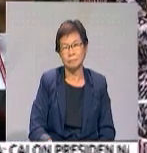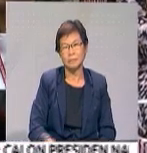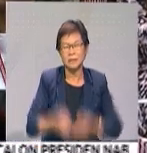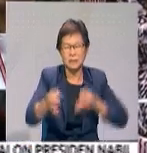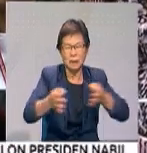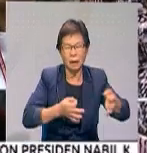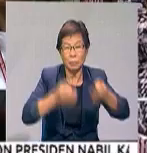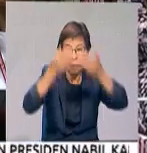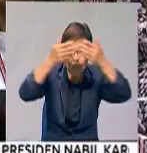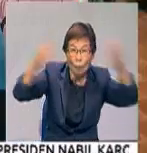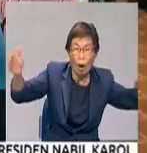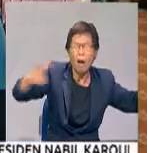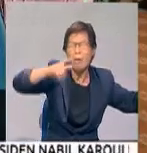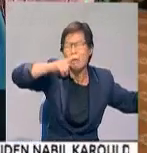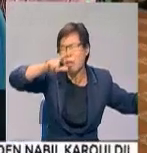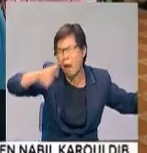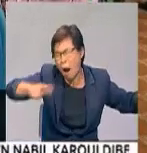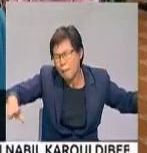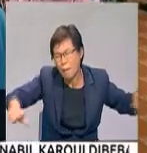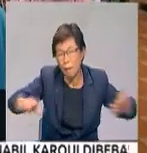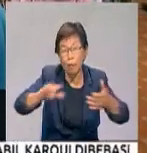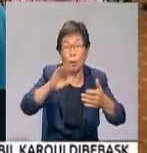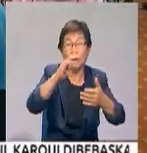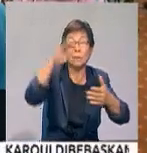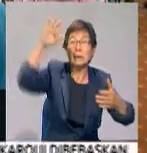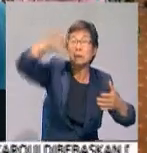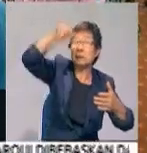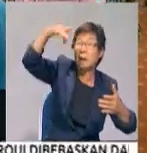Jelasnya, pendedahan terlalu lama kepada cahaya biru